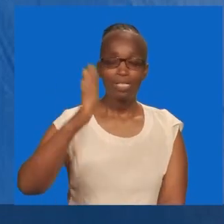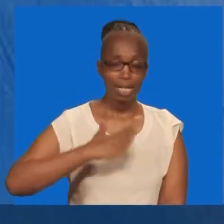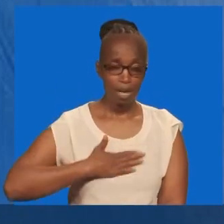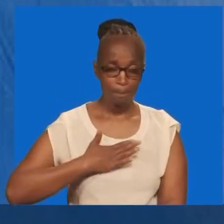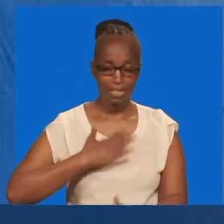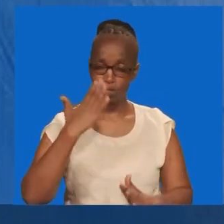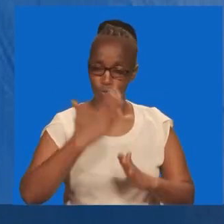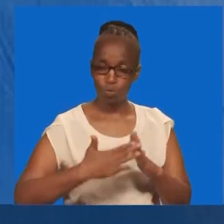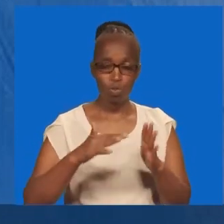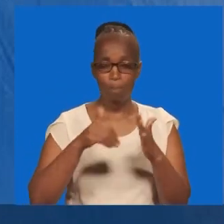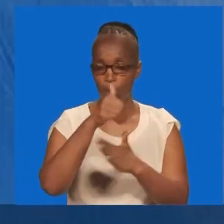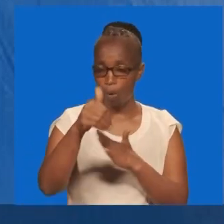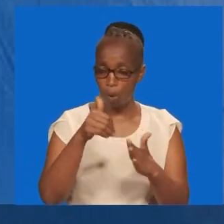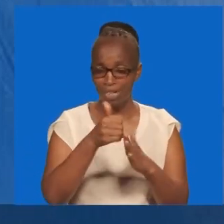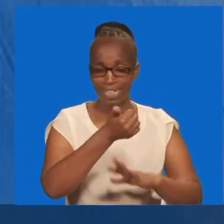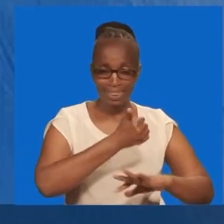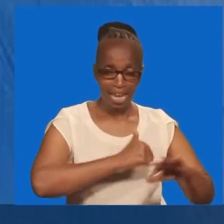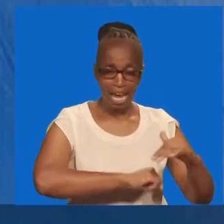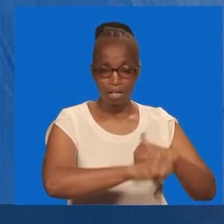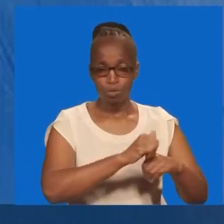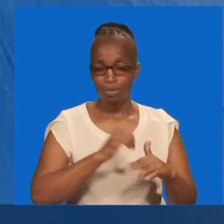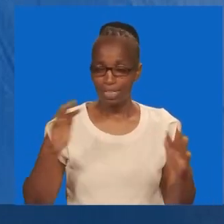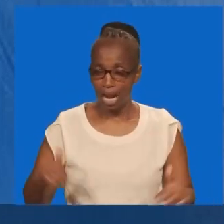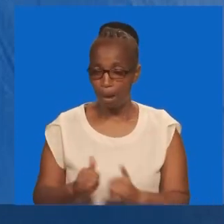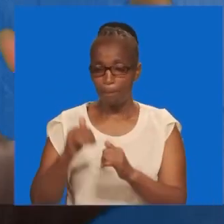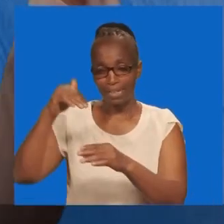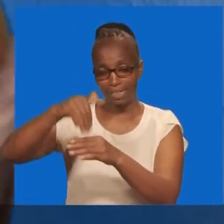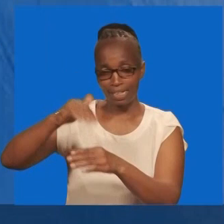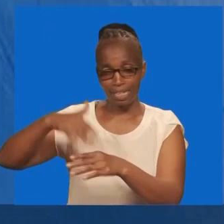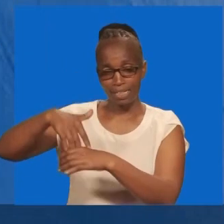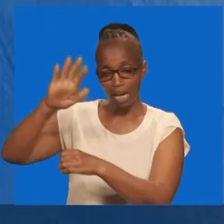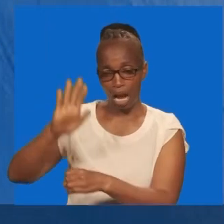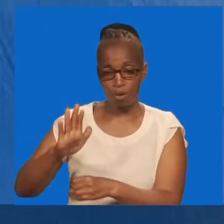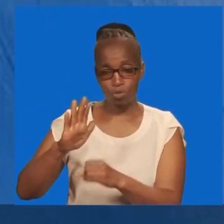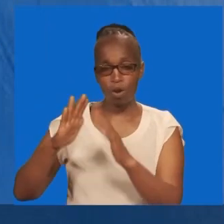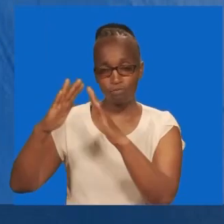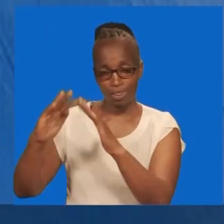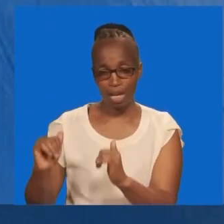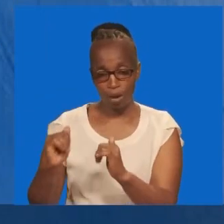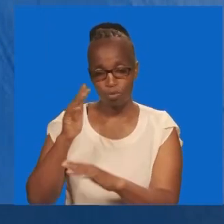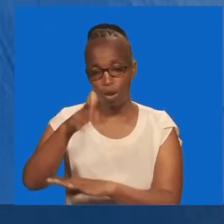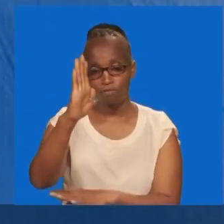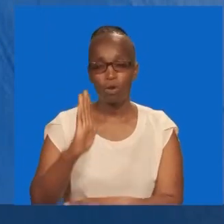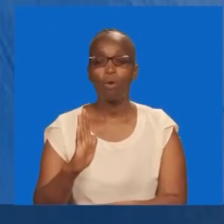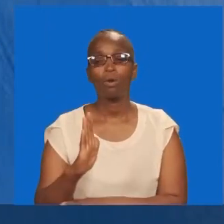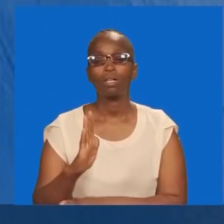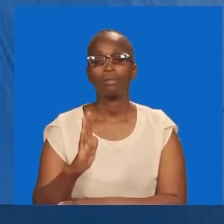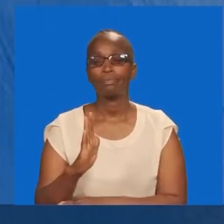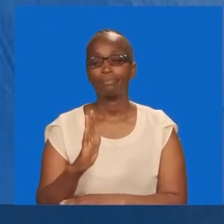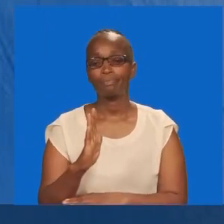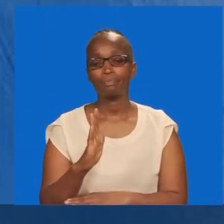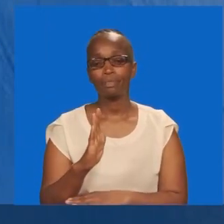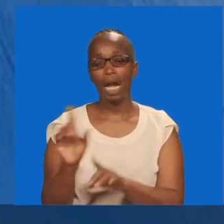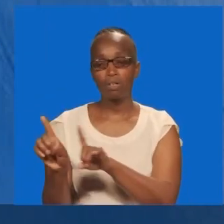ambavyo vinaweza kuwa vinafanyika hata katika mama zetu. Ni jukumu letu kusimamisha vita ambavyo